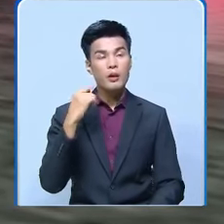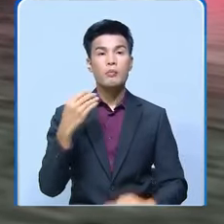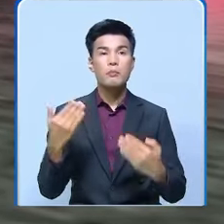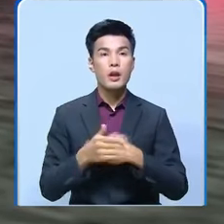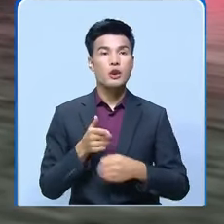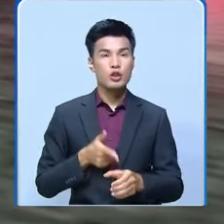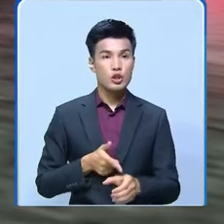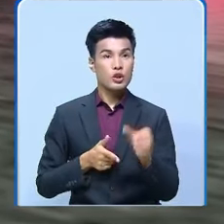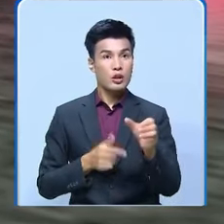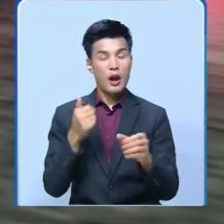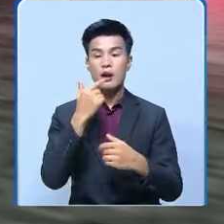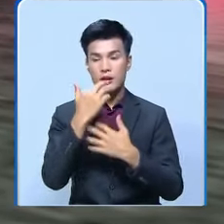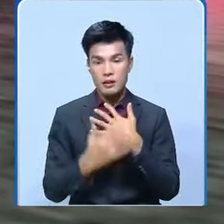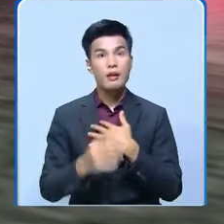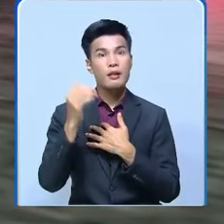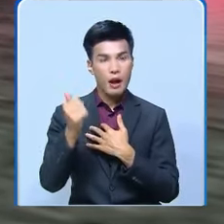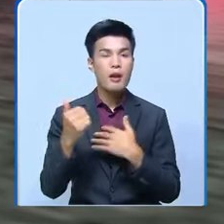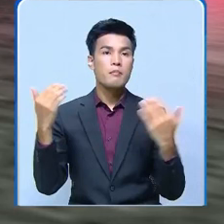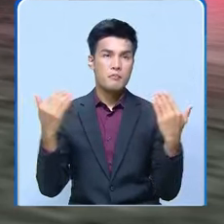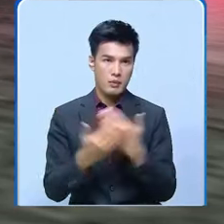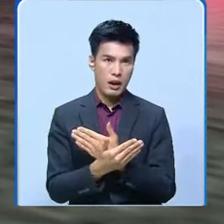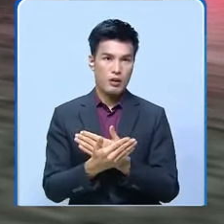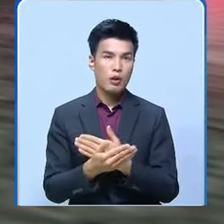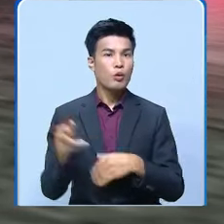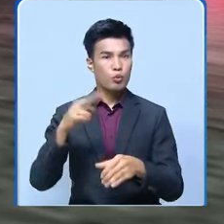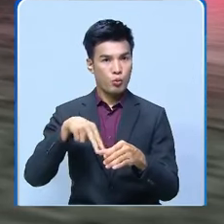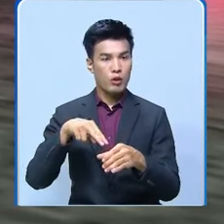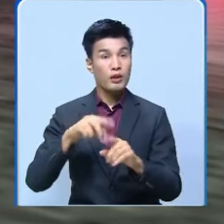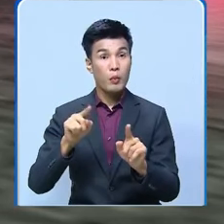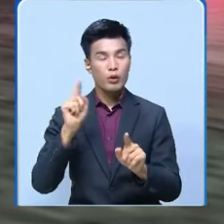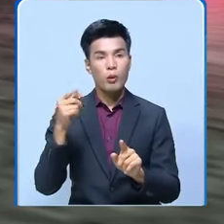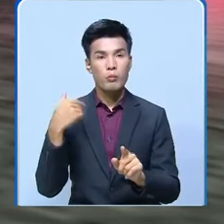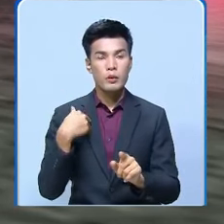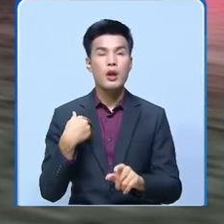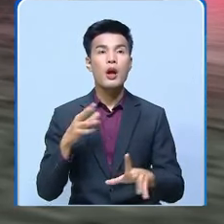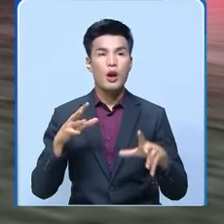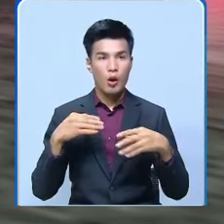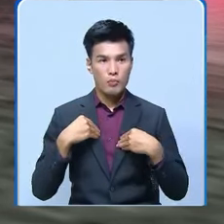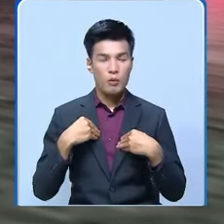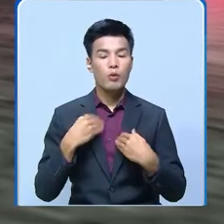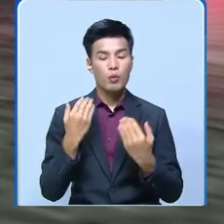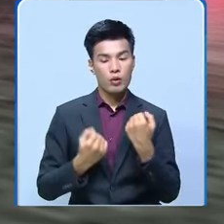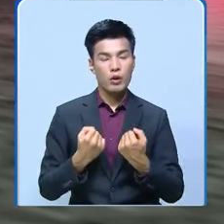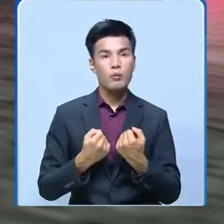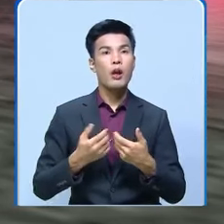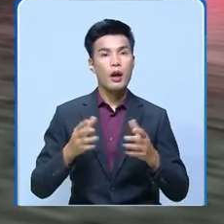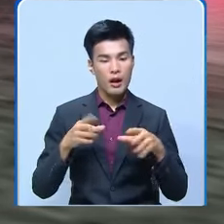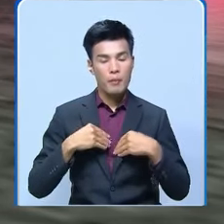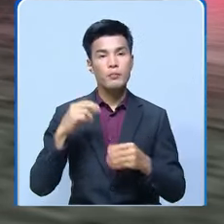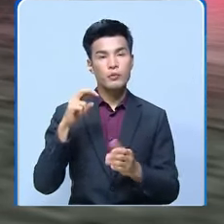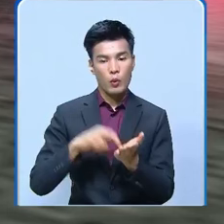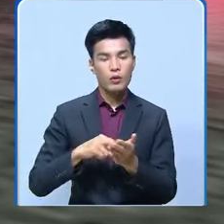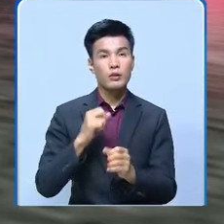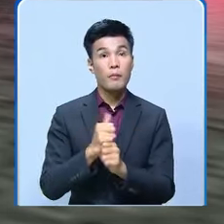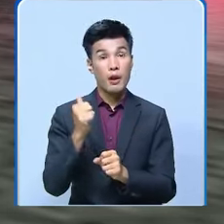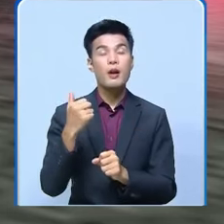ปัสสาวะหรือว่าเลือดนะของผู้ที่รับการตรวจแต่ต้องได้รับความยินยอมจากผู้ขับขี่ถึงจะดำเนินการได้นะครับ